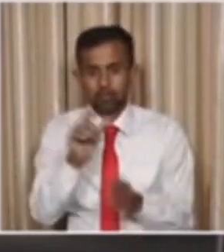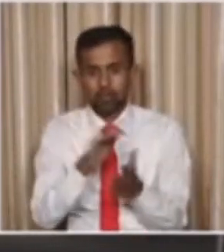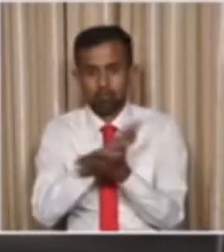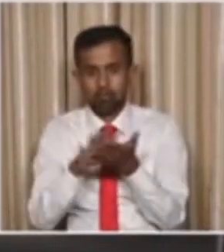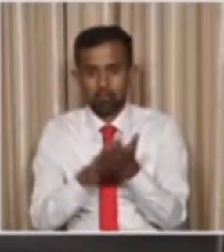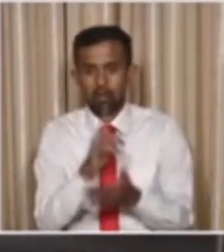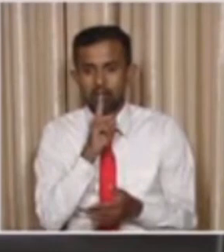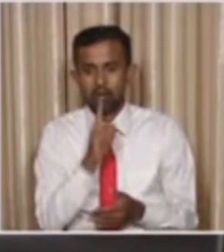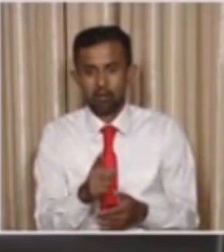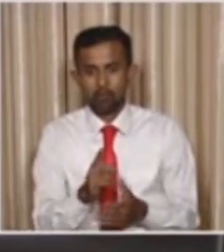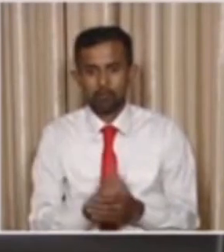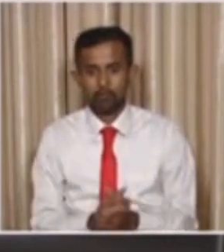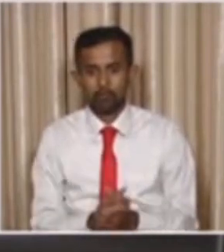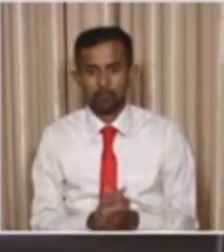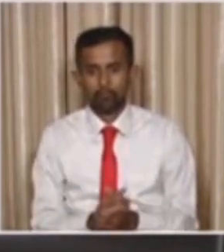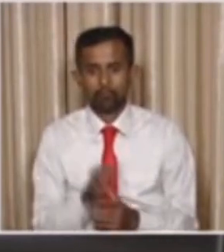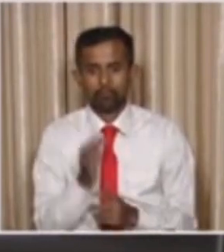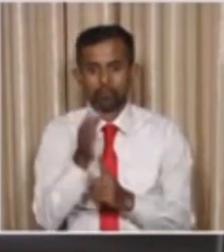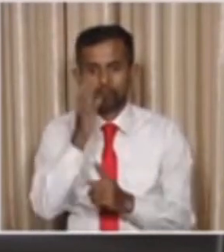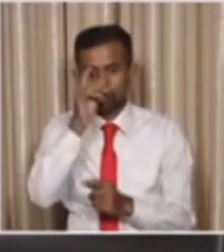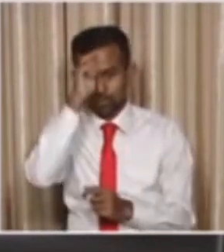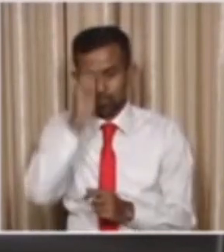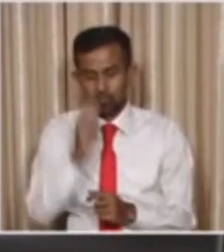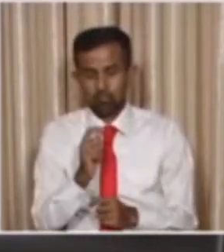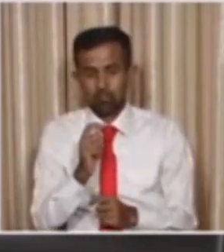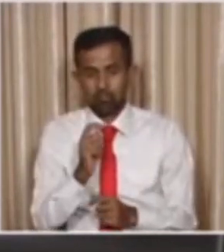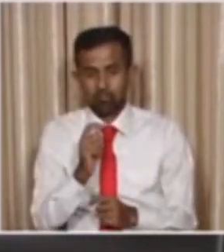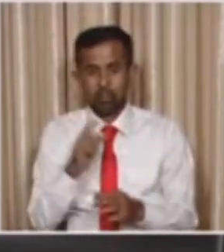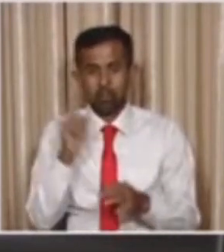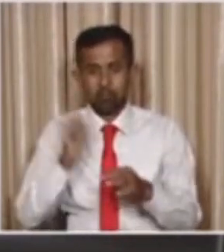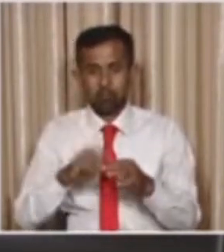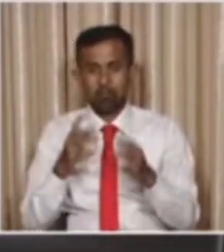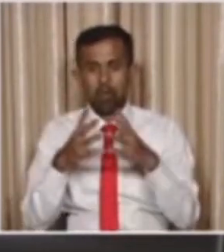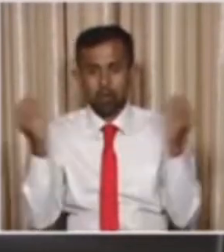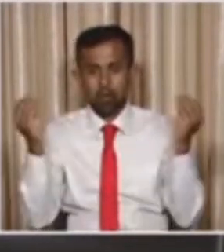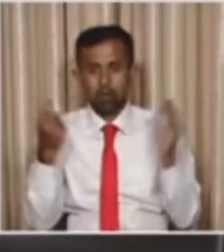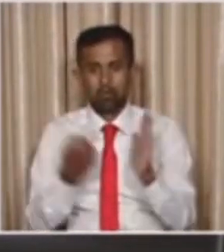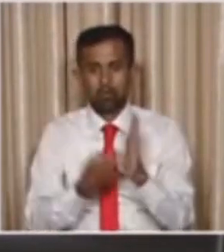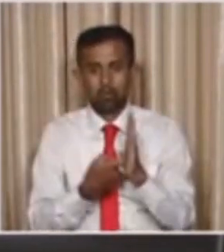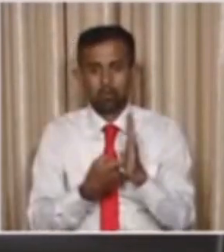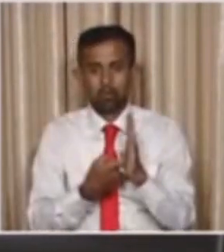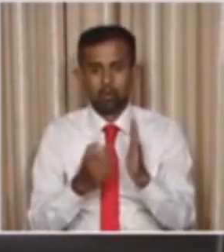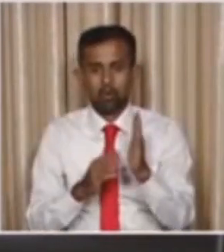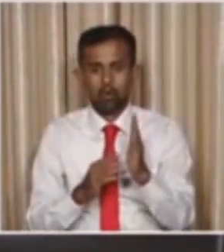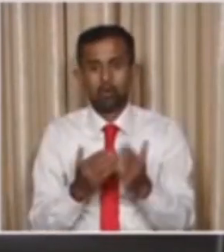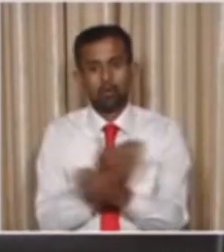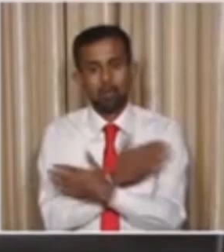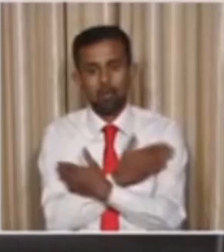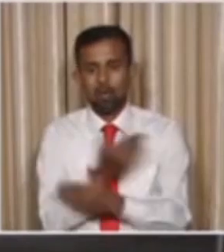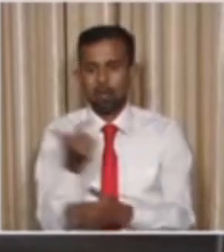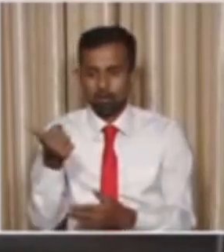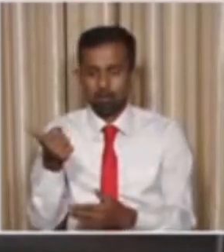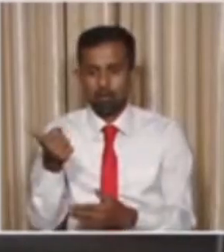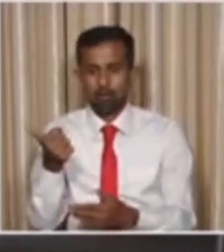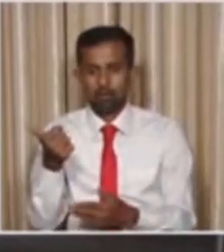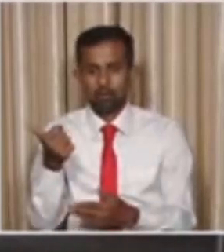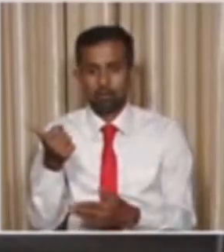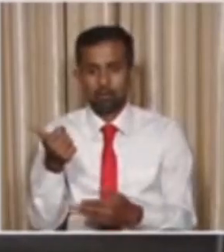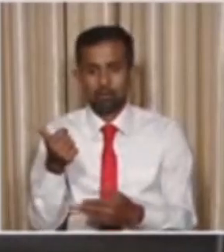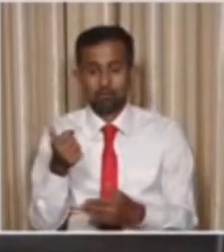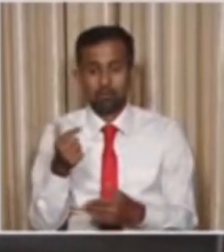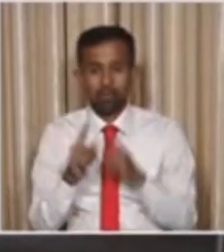प्रकाश जनापति मे जनापति मे प्रश्न विसंधा रोशान रण सिंह अभी आदर युम